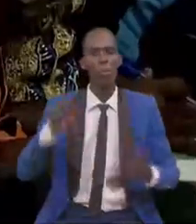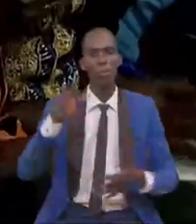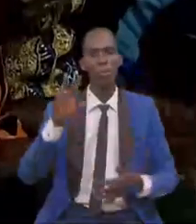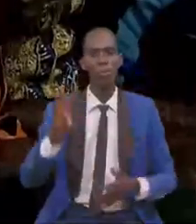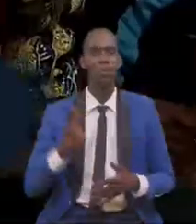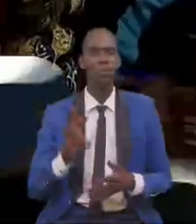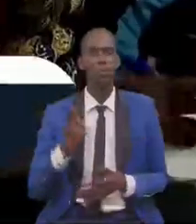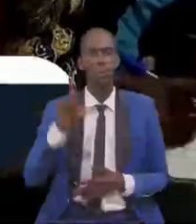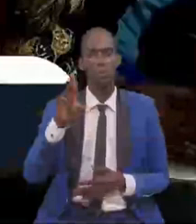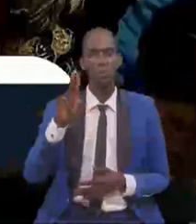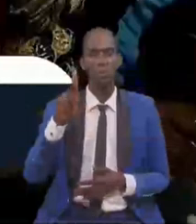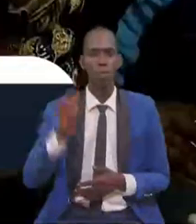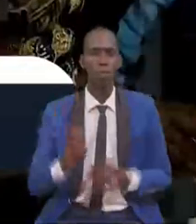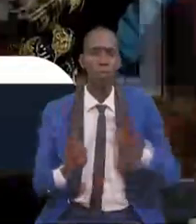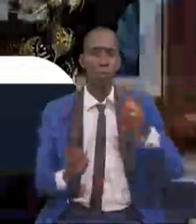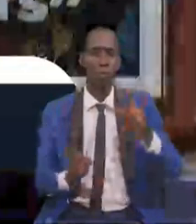verset 36.